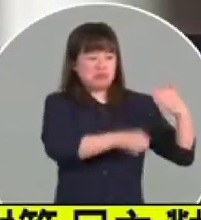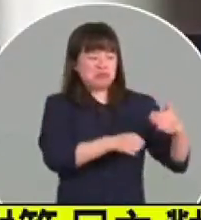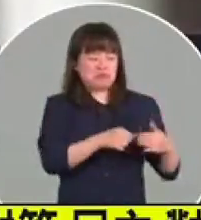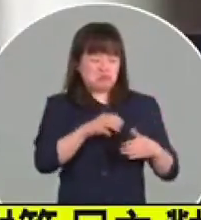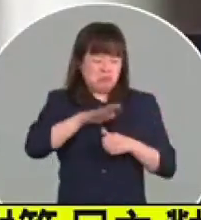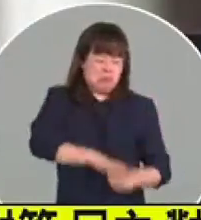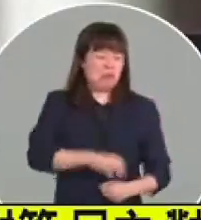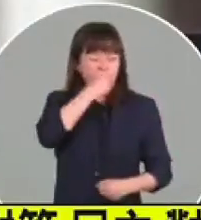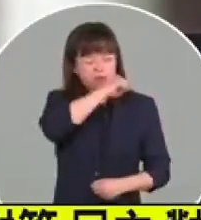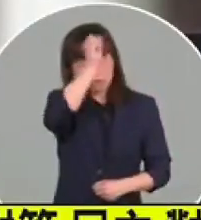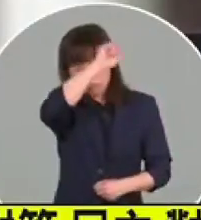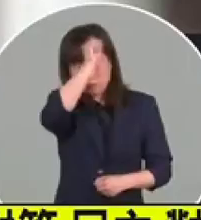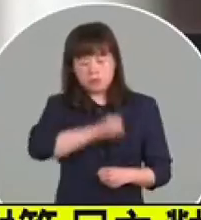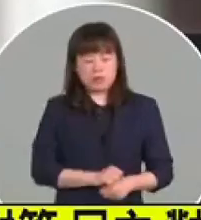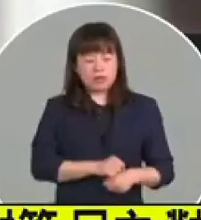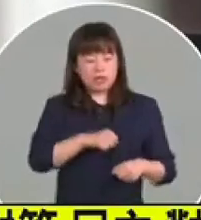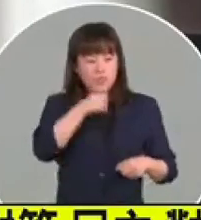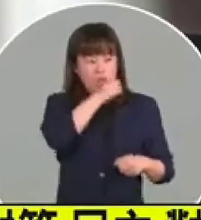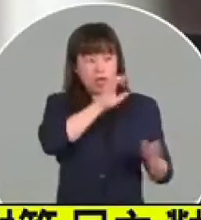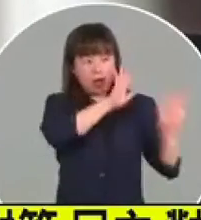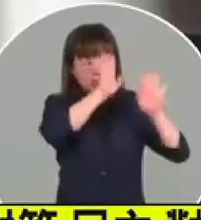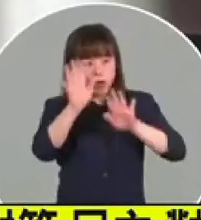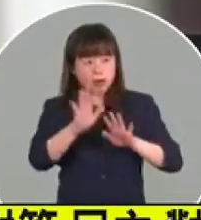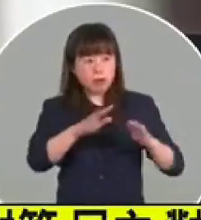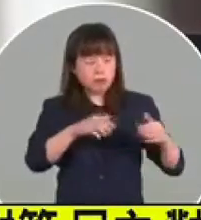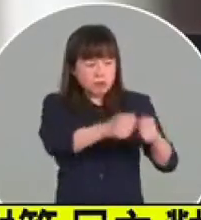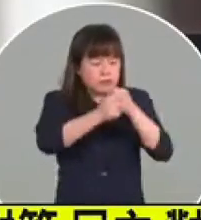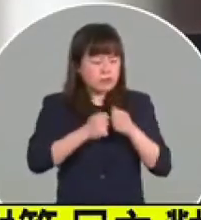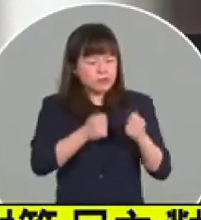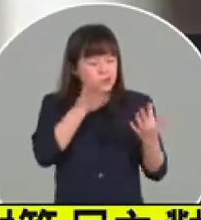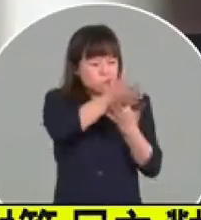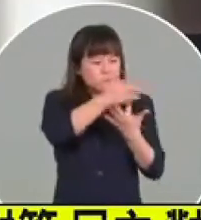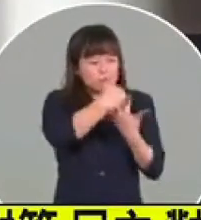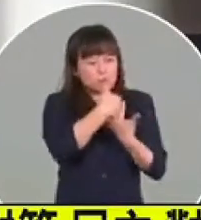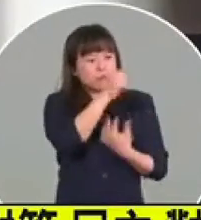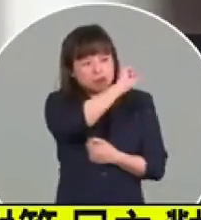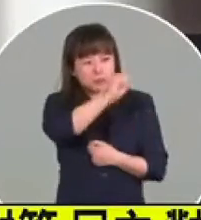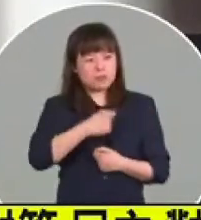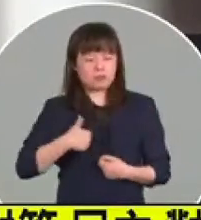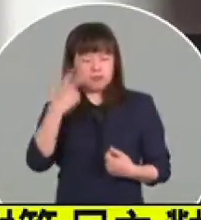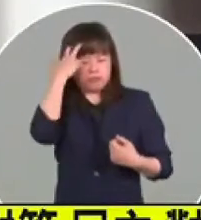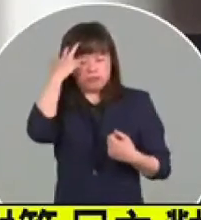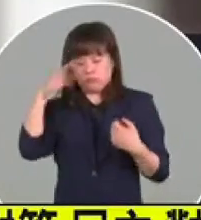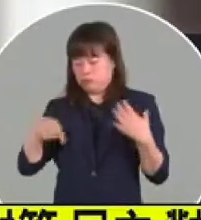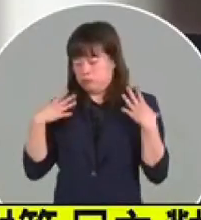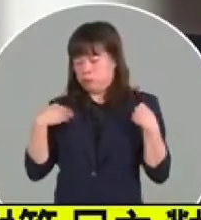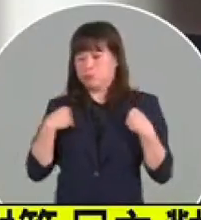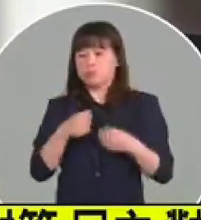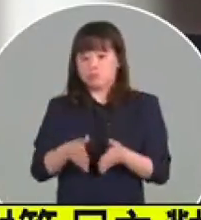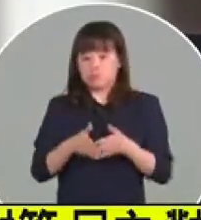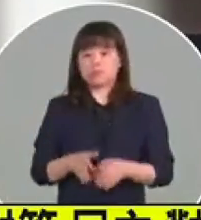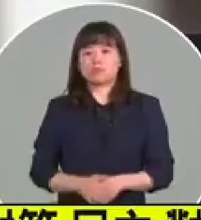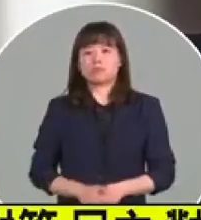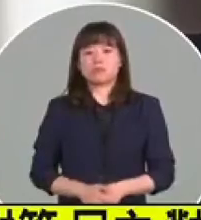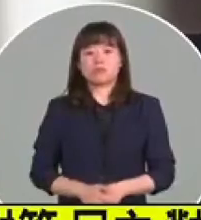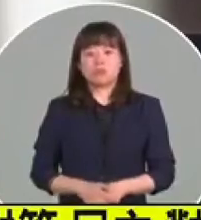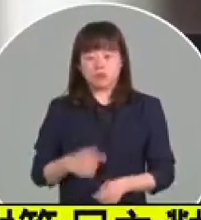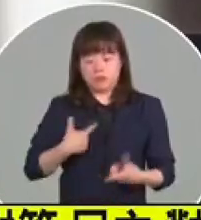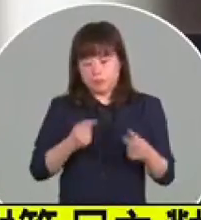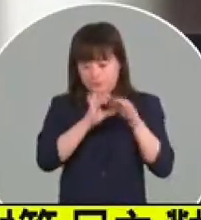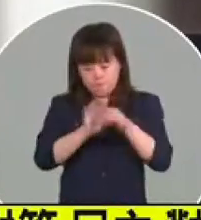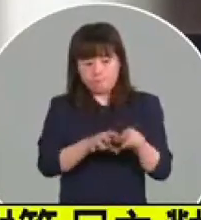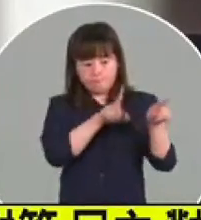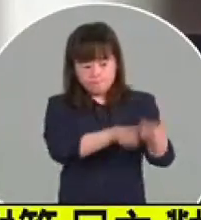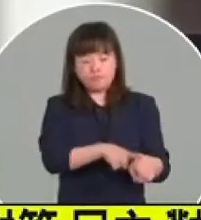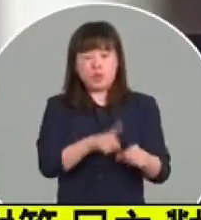化台湾，破坏台海的现状，这是我们坚定不移的原则。我们也会持